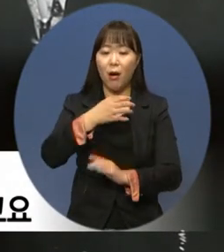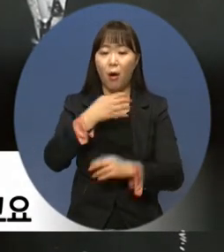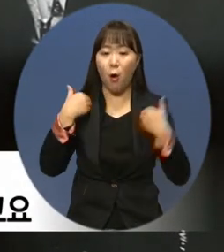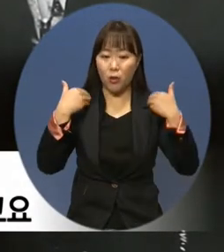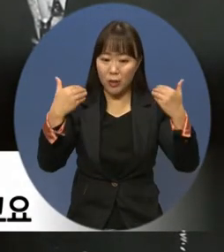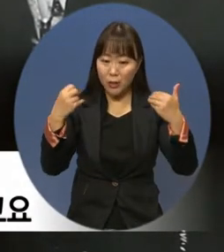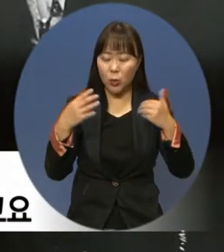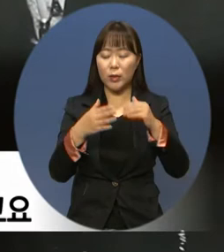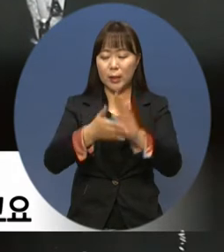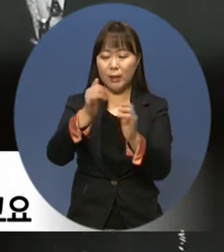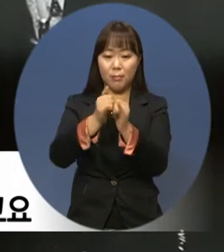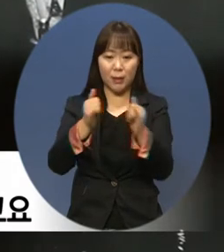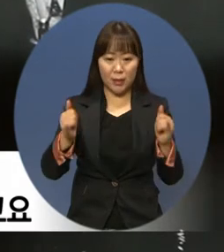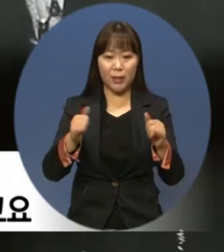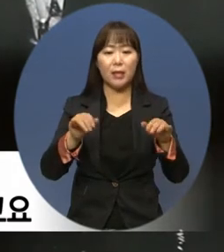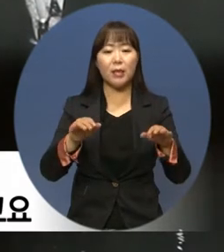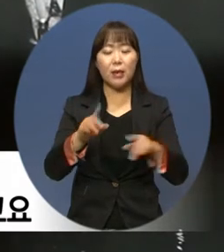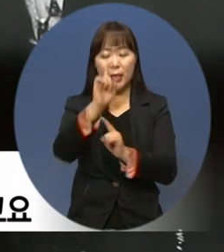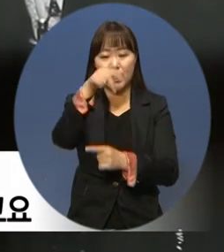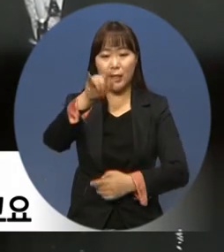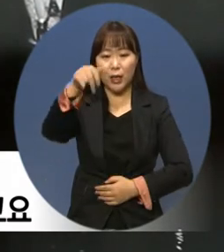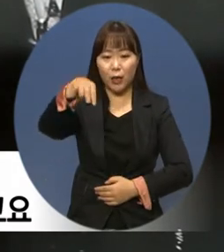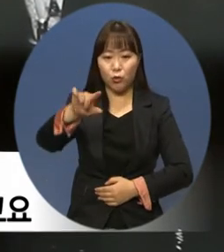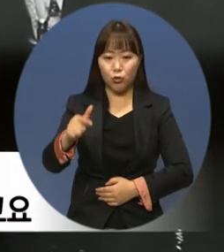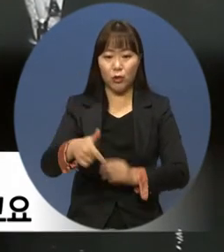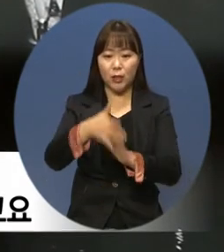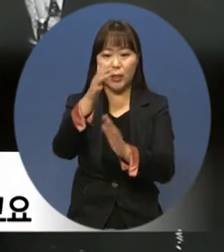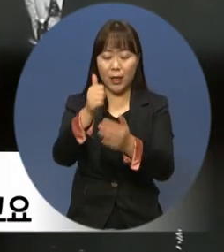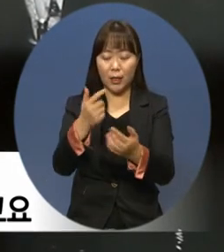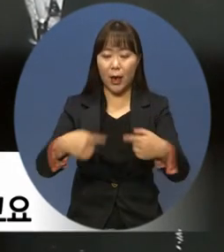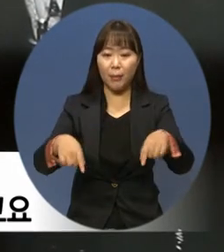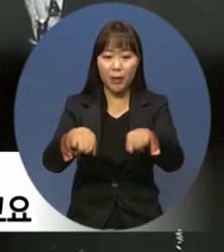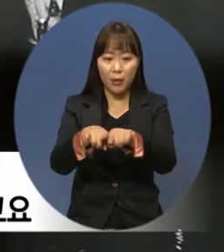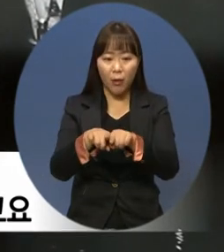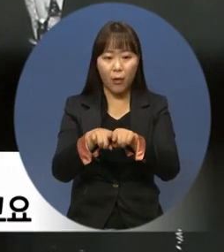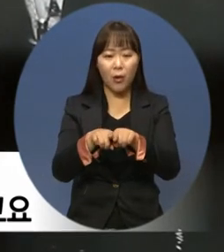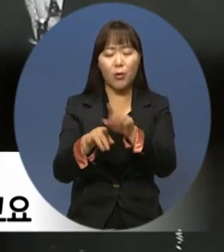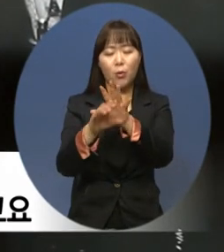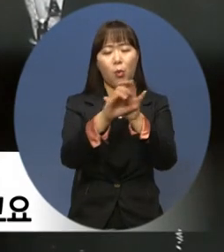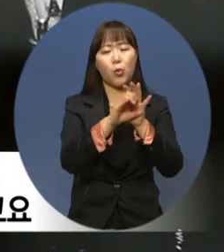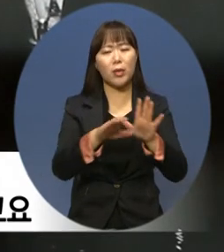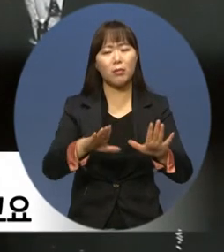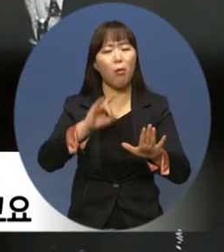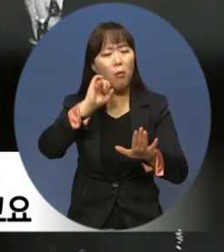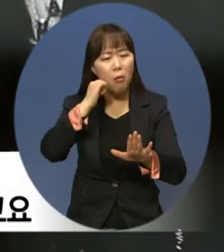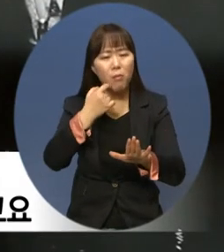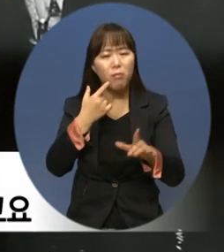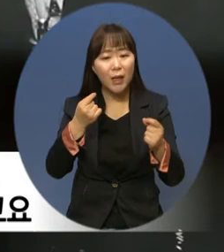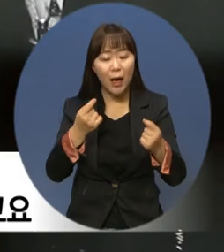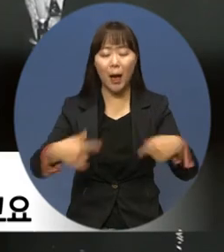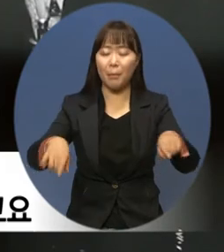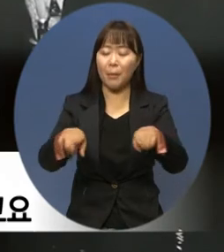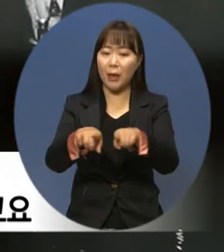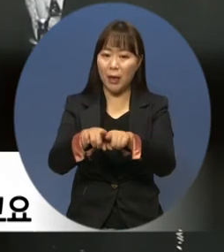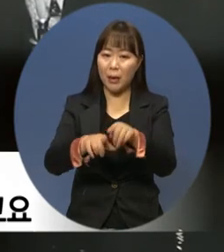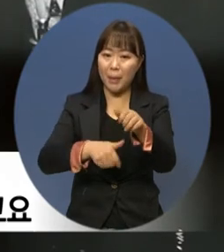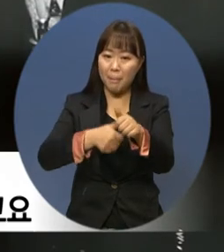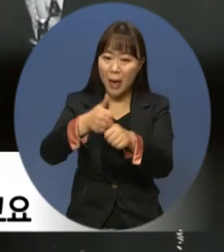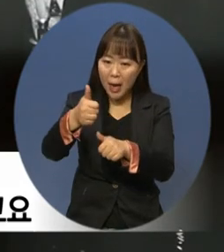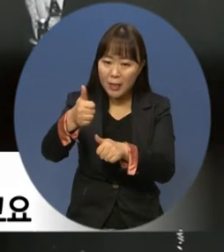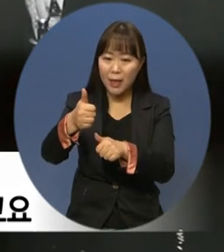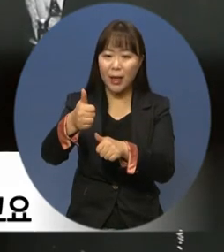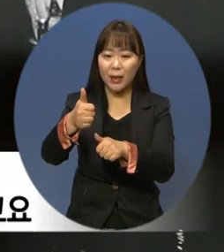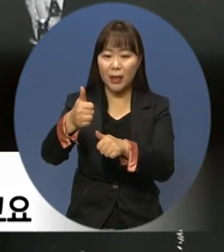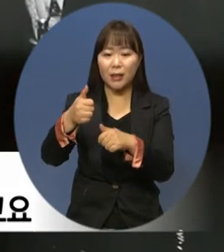그다음에 시민들, 이재준 시장님이 함께하면서 그 어려운 이 코로나 시기에 같이 함께 이겨나가자는